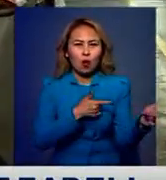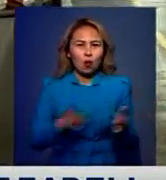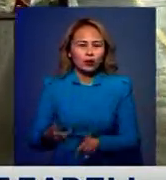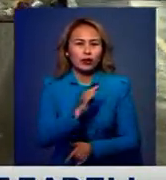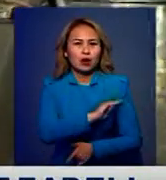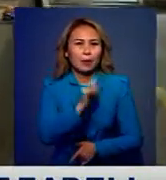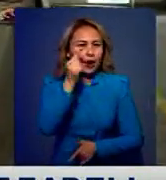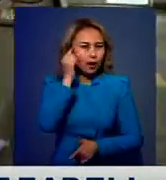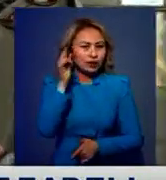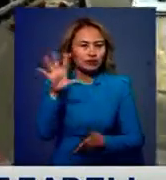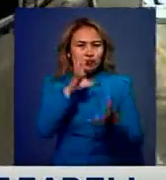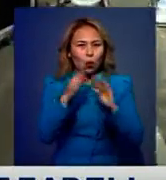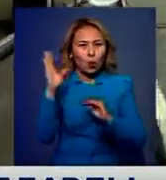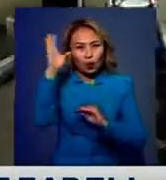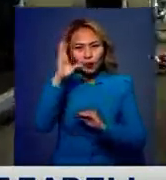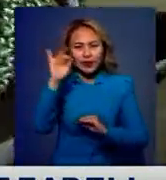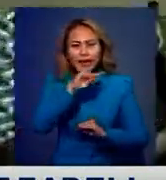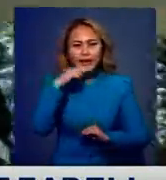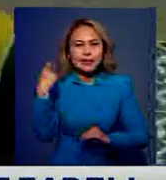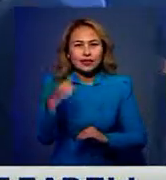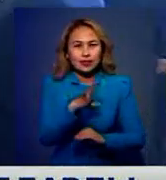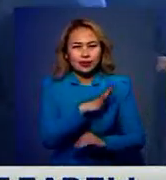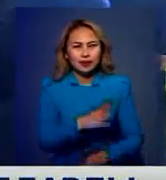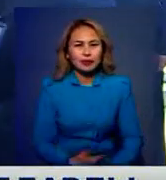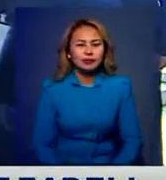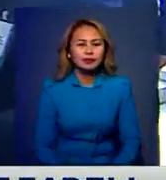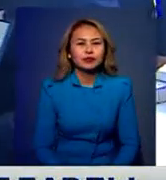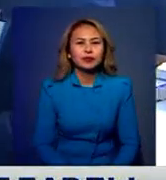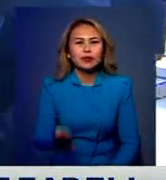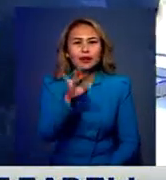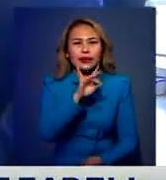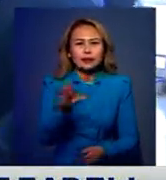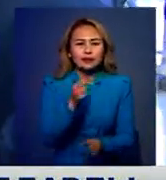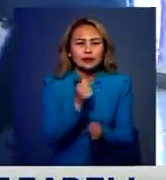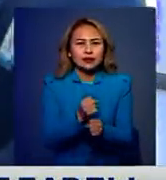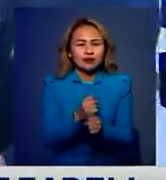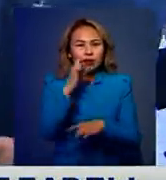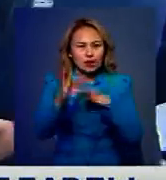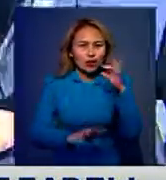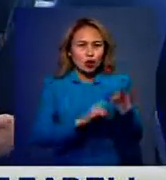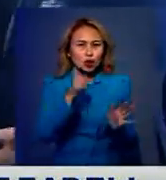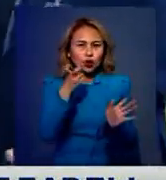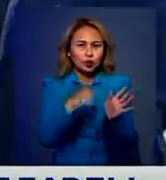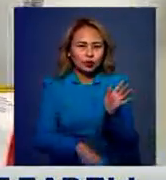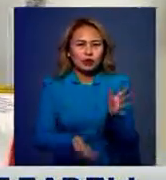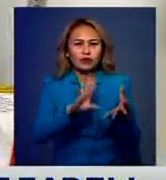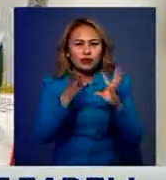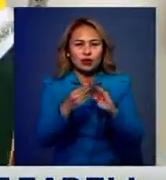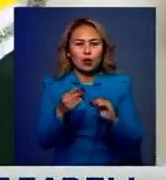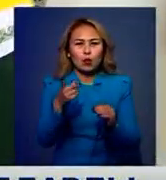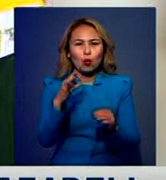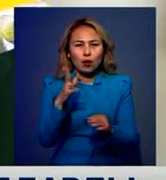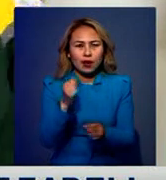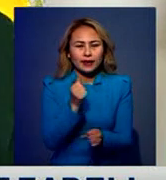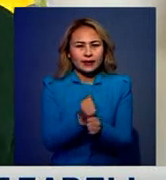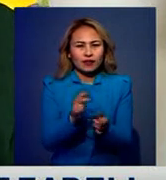іргедегі Қырғыз еліне, Өзбекстанға және Ресейге жөнелтіліп жатыр. Күріш өңдейтін кешен тәулігіне 170 тонна ұн өңдеуге және 80